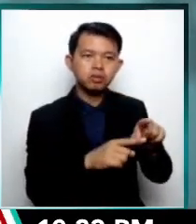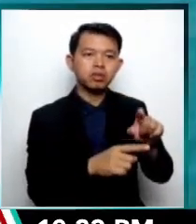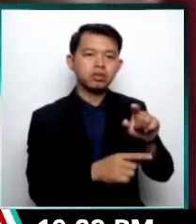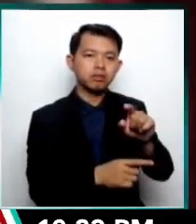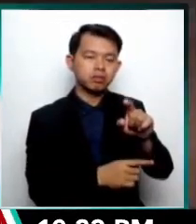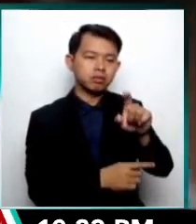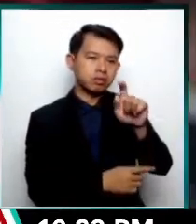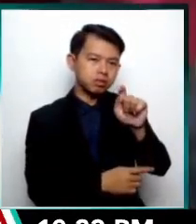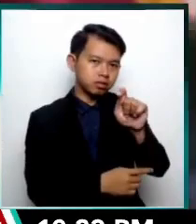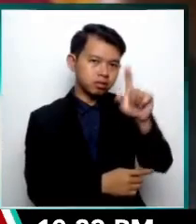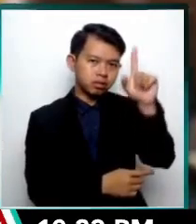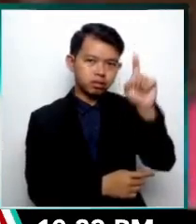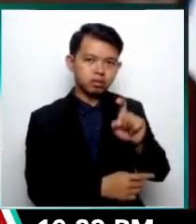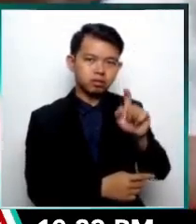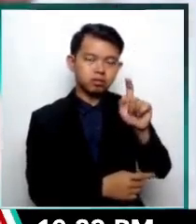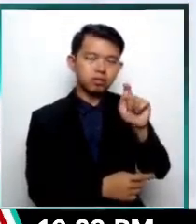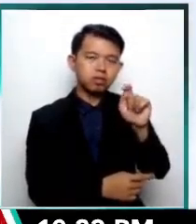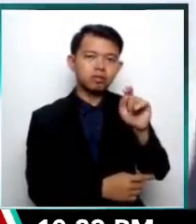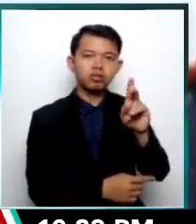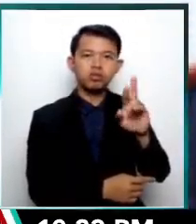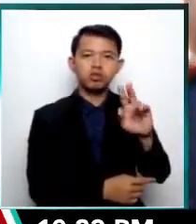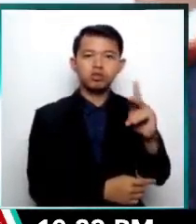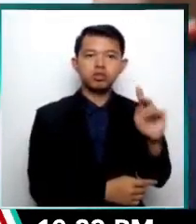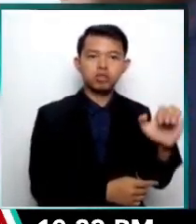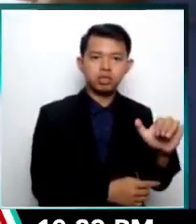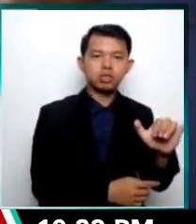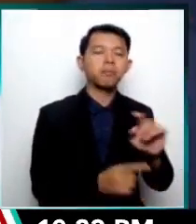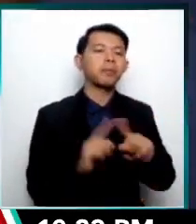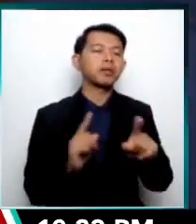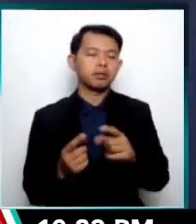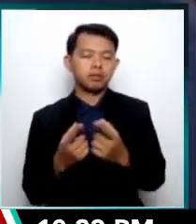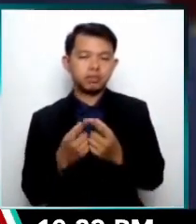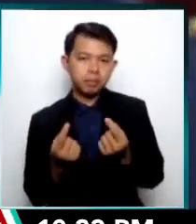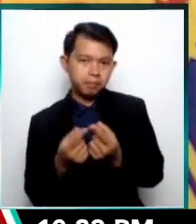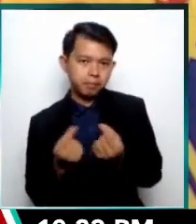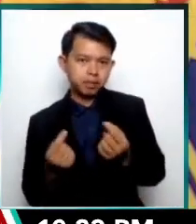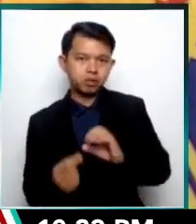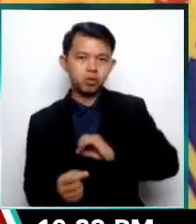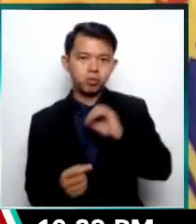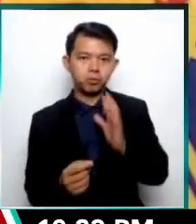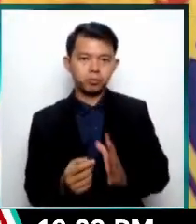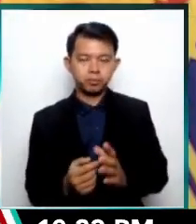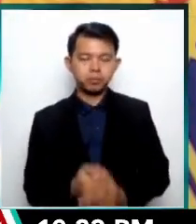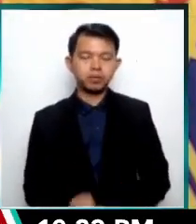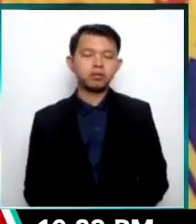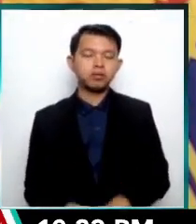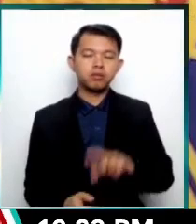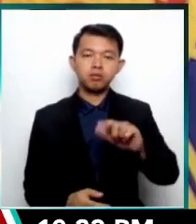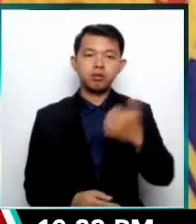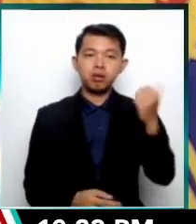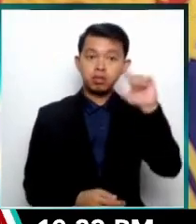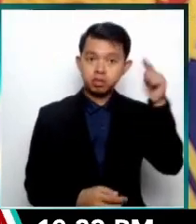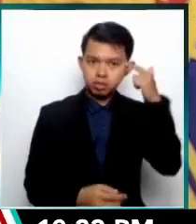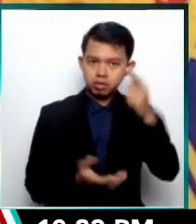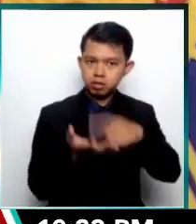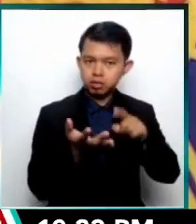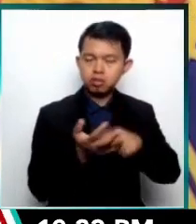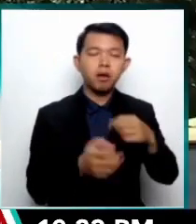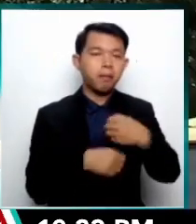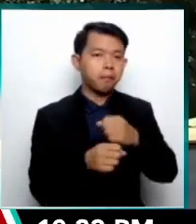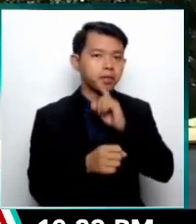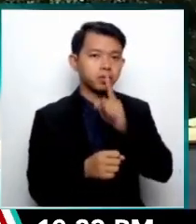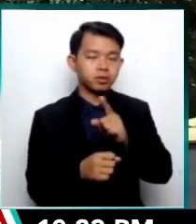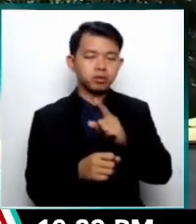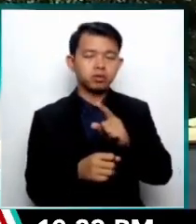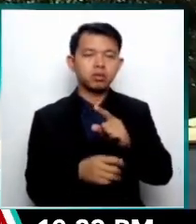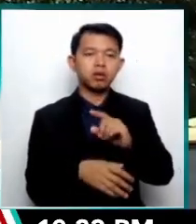nationals. Inutusan na ni Pangulong Marcos ang DFA at iba pang ahensya ng pamahalaan na tiyaking ligtas ang mga tripulanteng Pilipino.